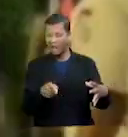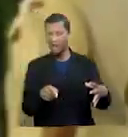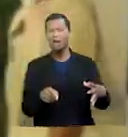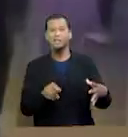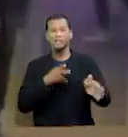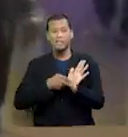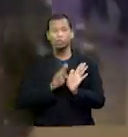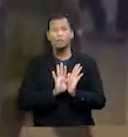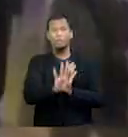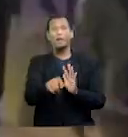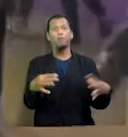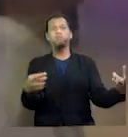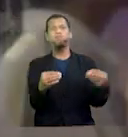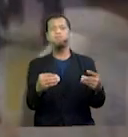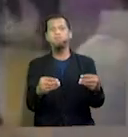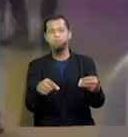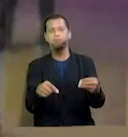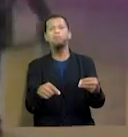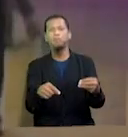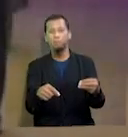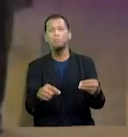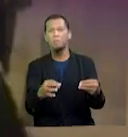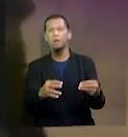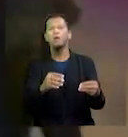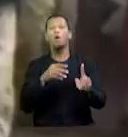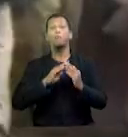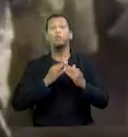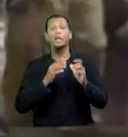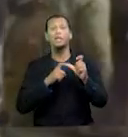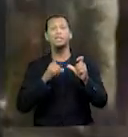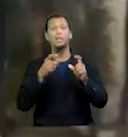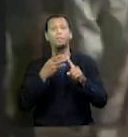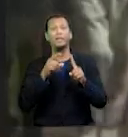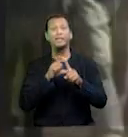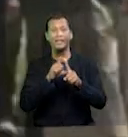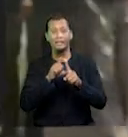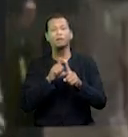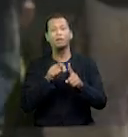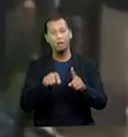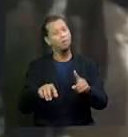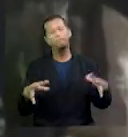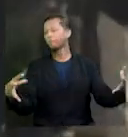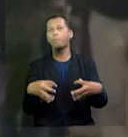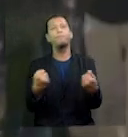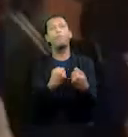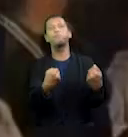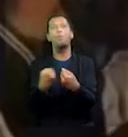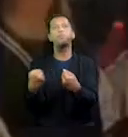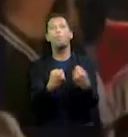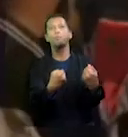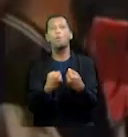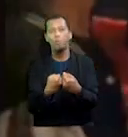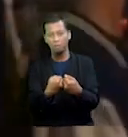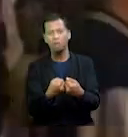depan Stasiun Sudirman Menteng Jakarta Pusat Tak lama kemudian komunitas SCBD saling baku hantam mereka yang terlibat